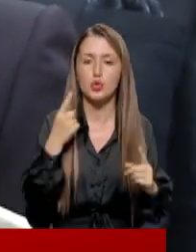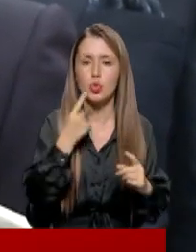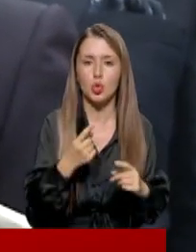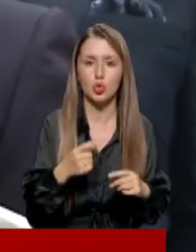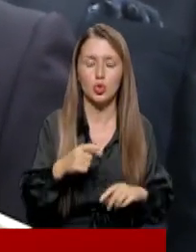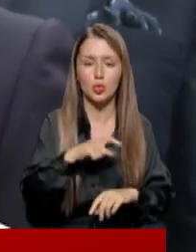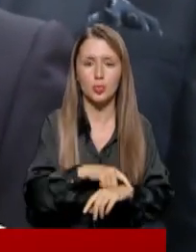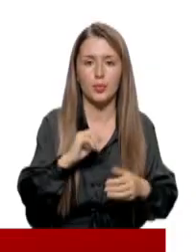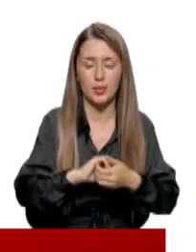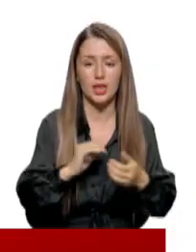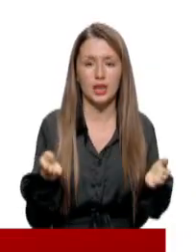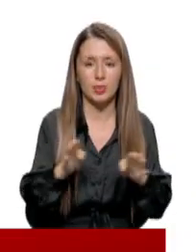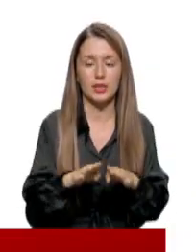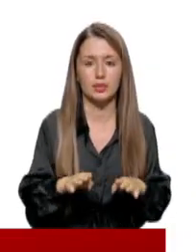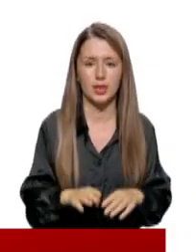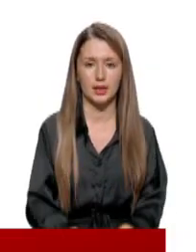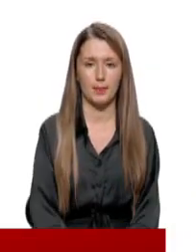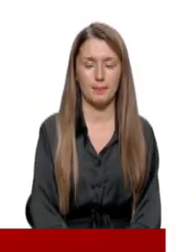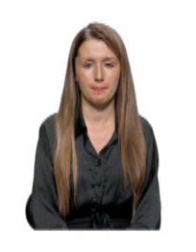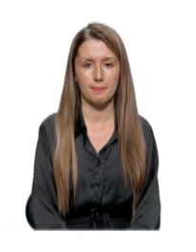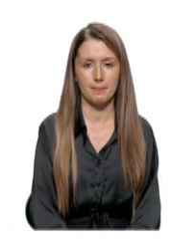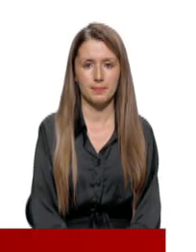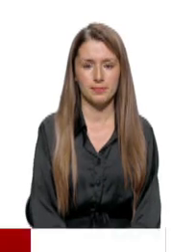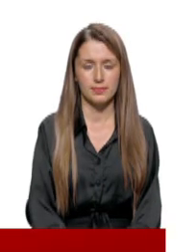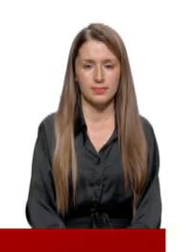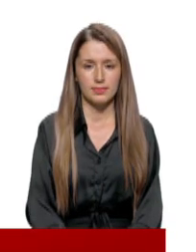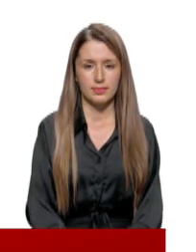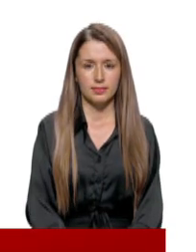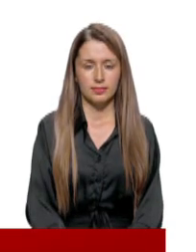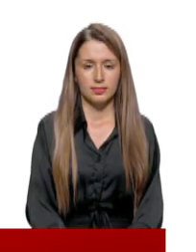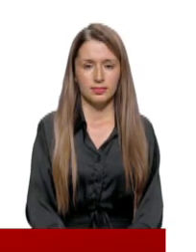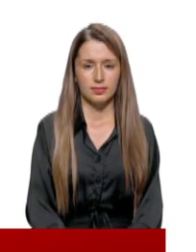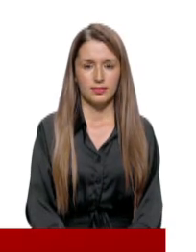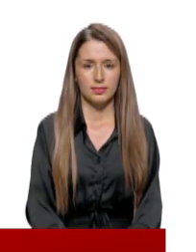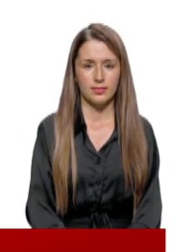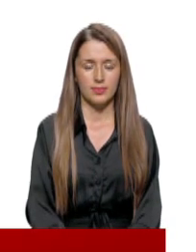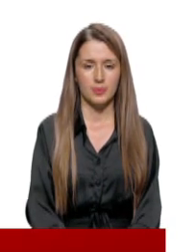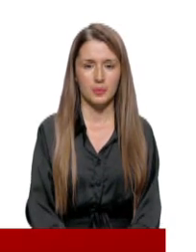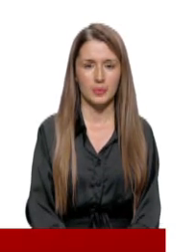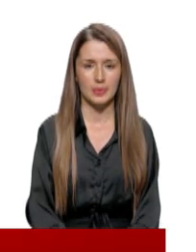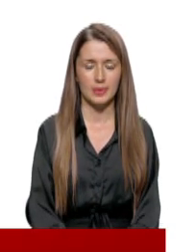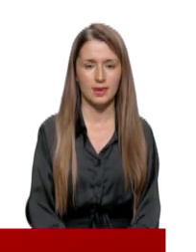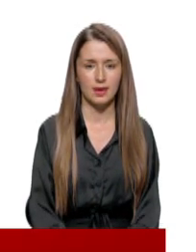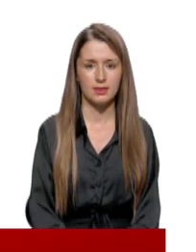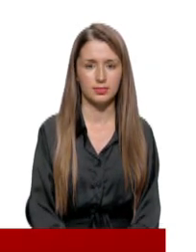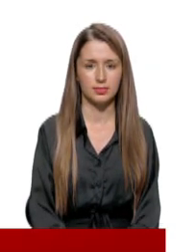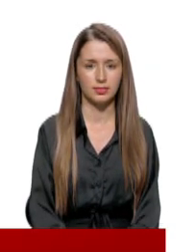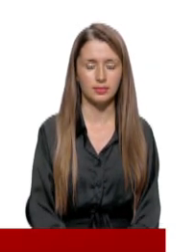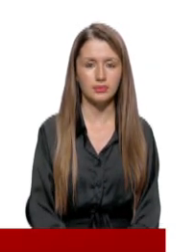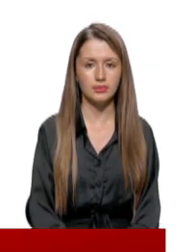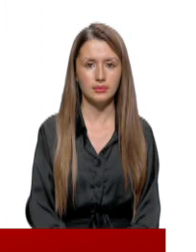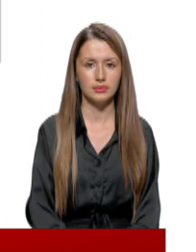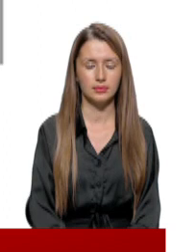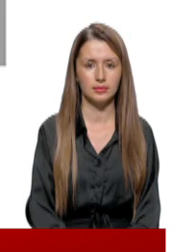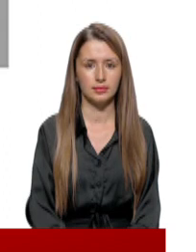Birliği kapatılmalıdır. Artık kaybettiklerimizin değil, umudun, özgürlüğün, sevincin dilimizde, sağlığımızın, geleceğimizin ellerimizde olduğu